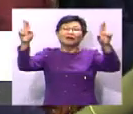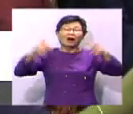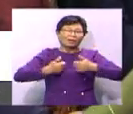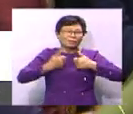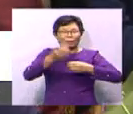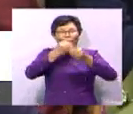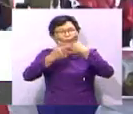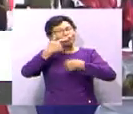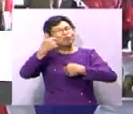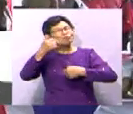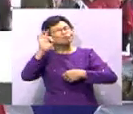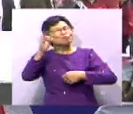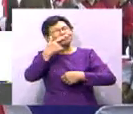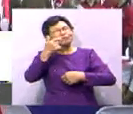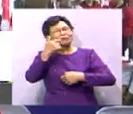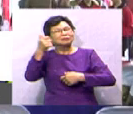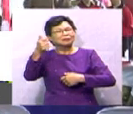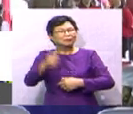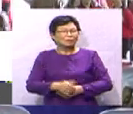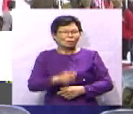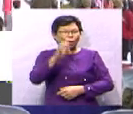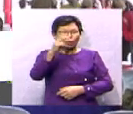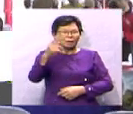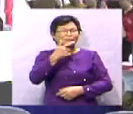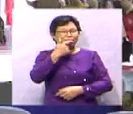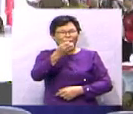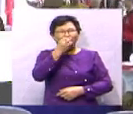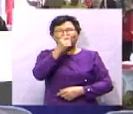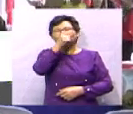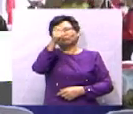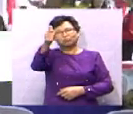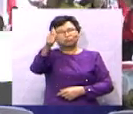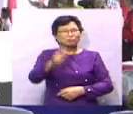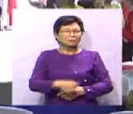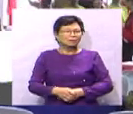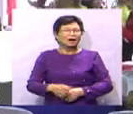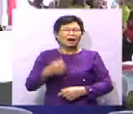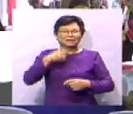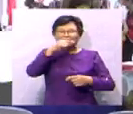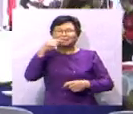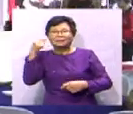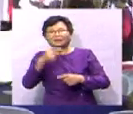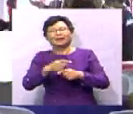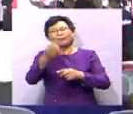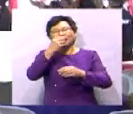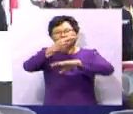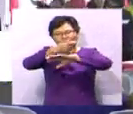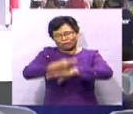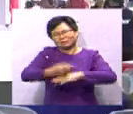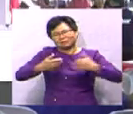sini sedap-sedap. Macam mana makanan di sini? Okey, memang makanan memang bagus sangat. Ada sate, ada semua tradisional yang